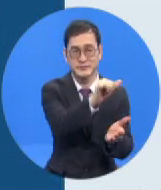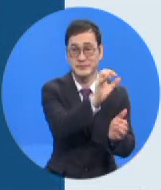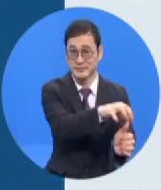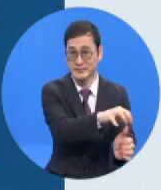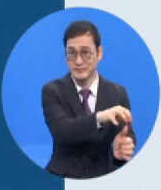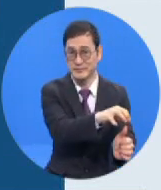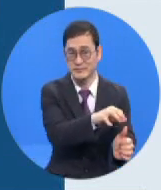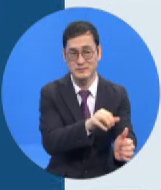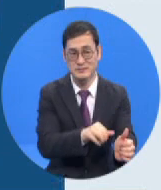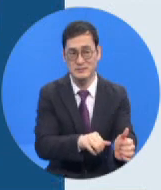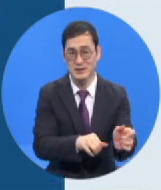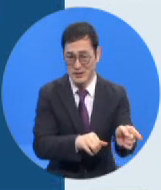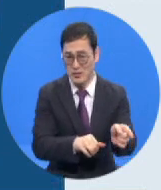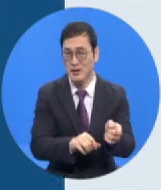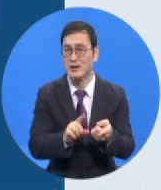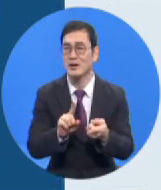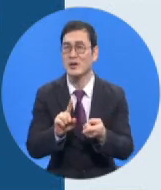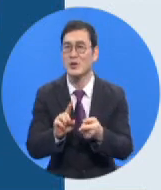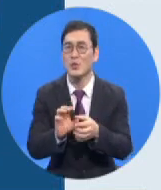있어서 이광철